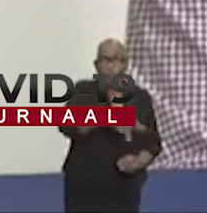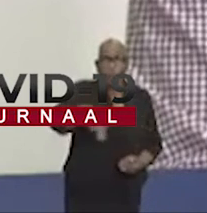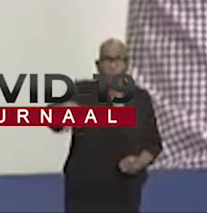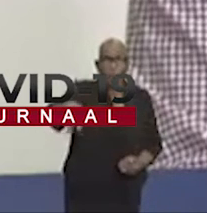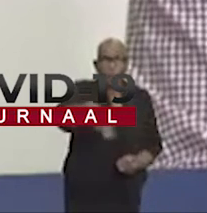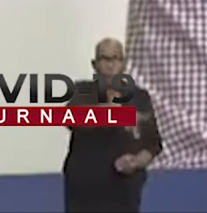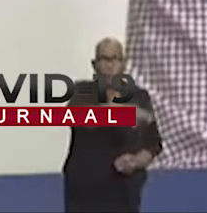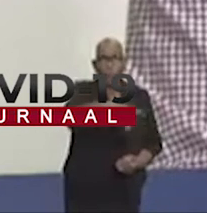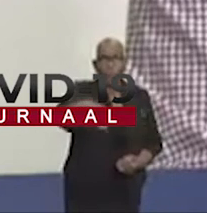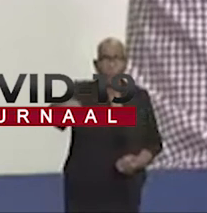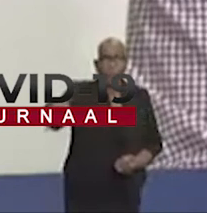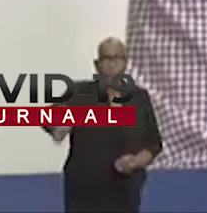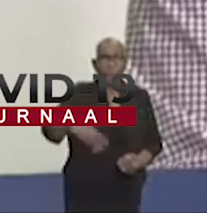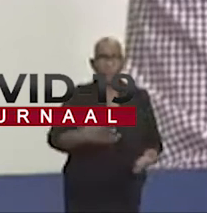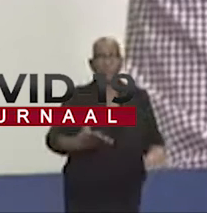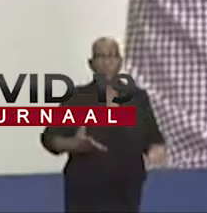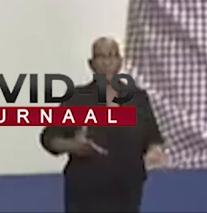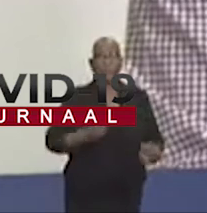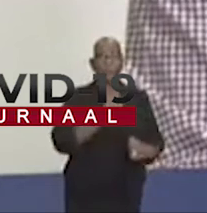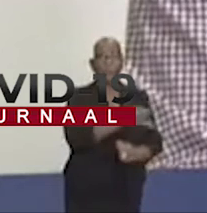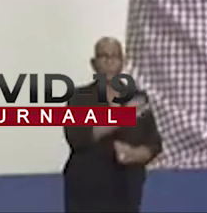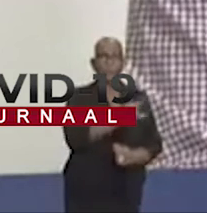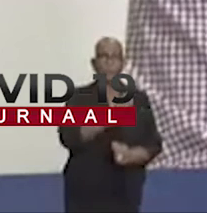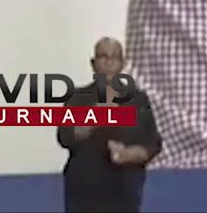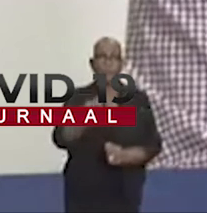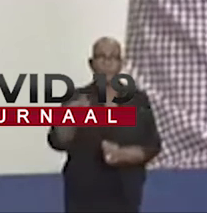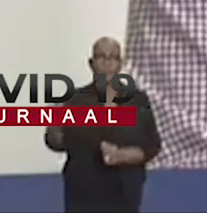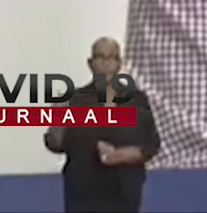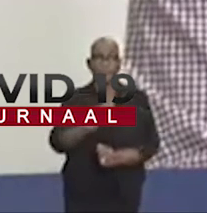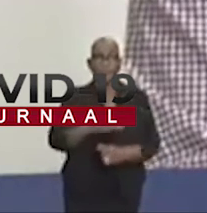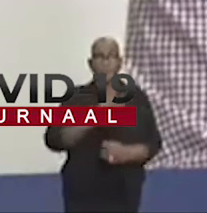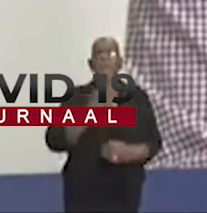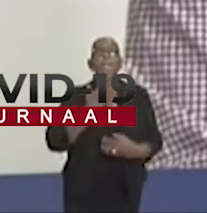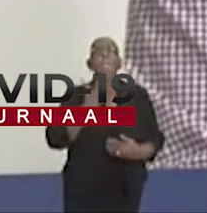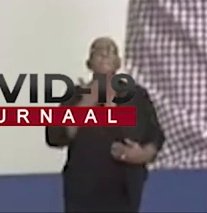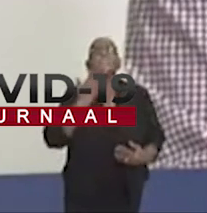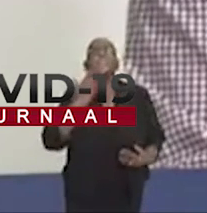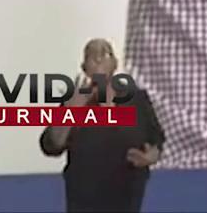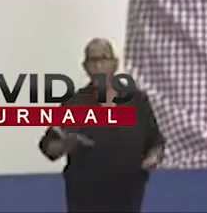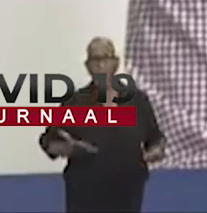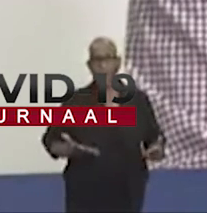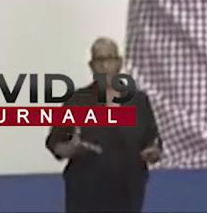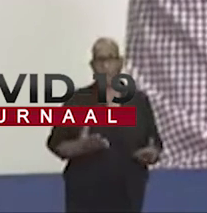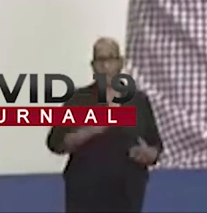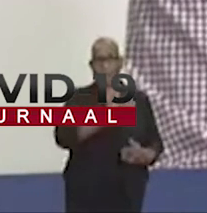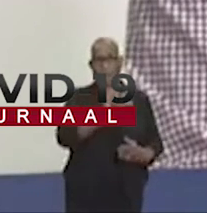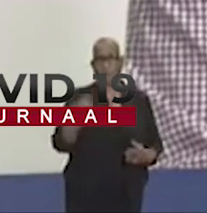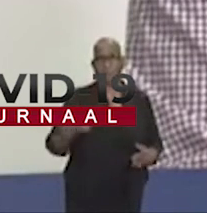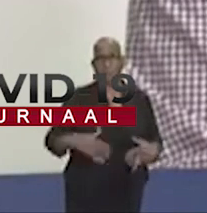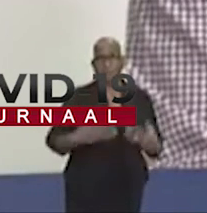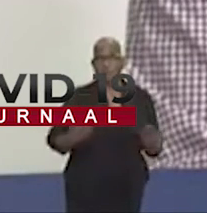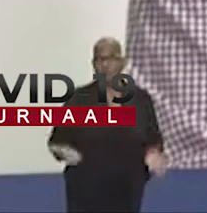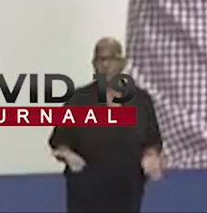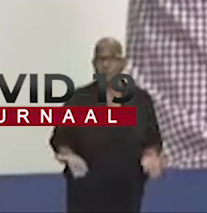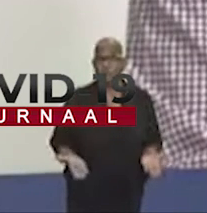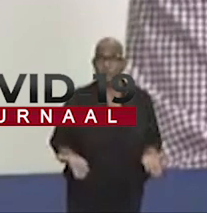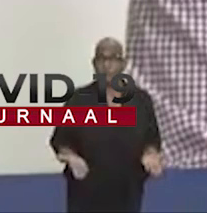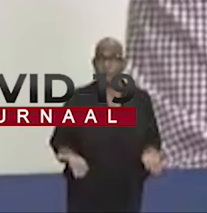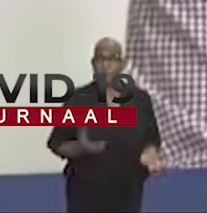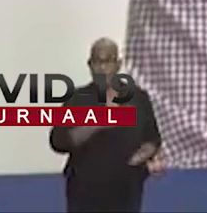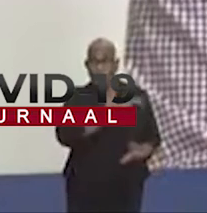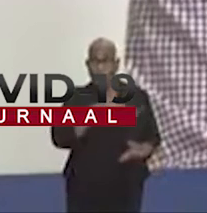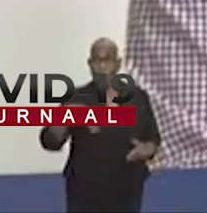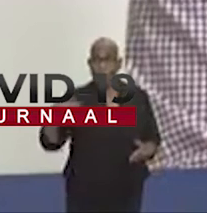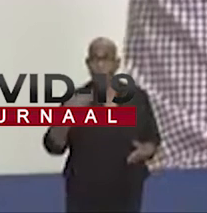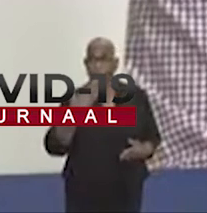is voor anderen om besmet te raken. Dus dat is alvast aangegeven. We hebben gezien dat